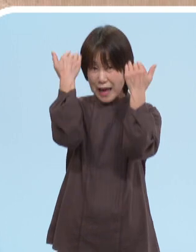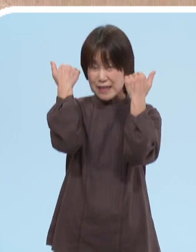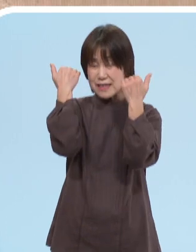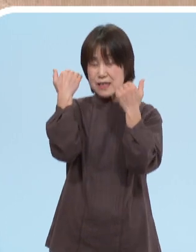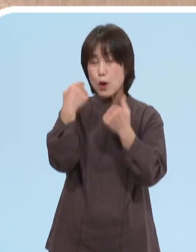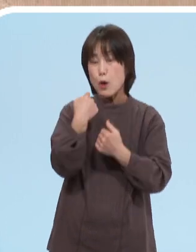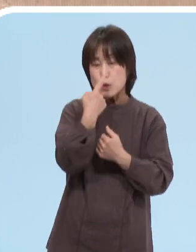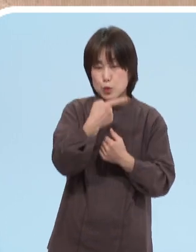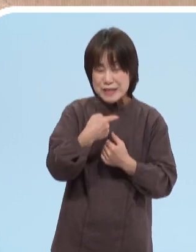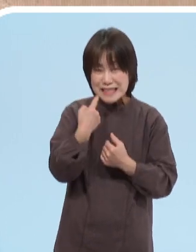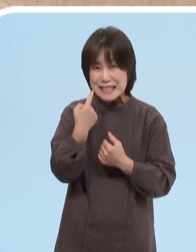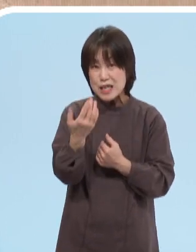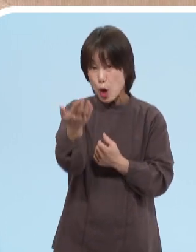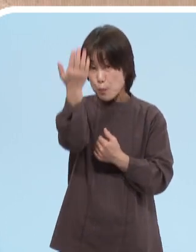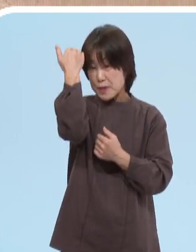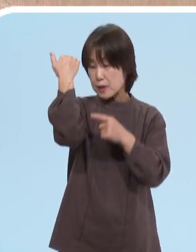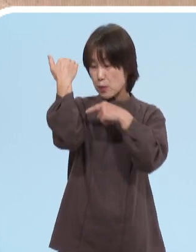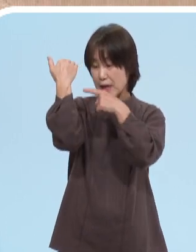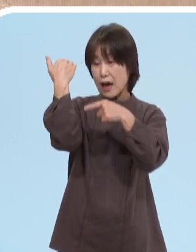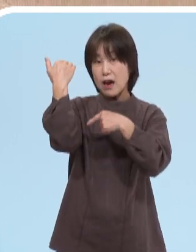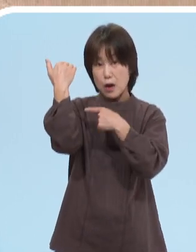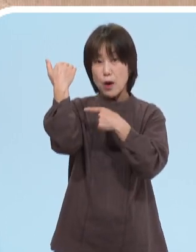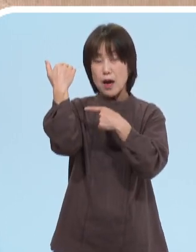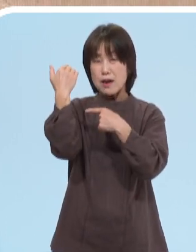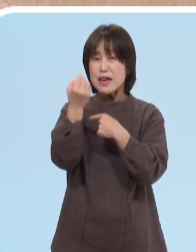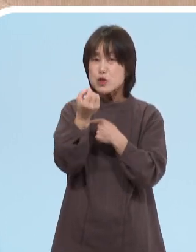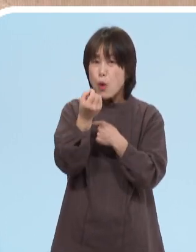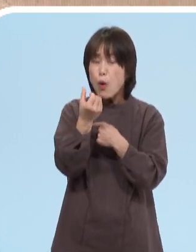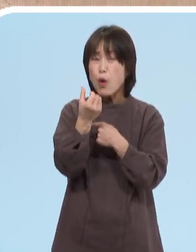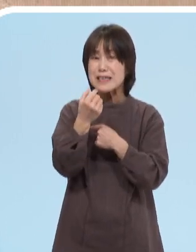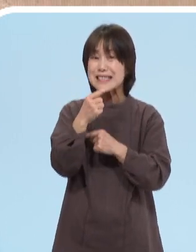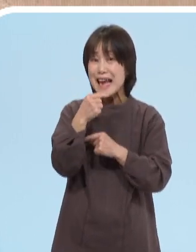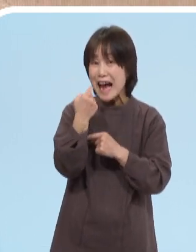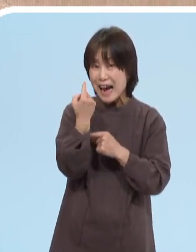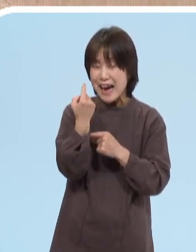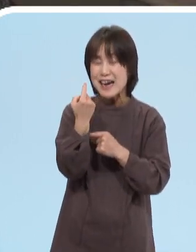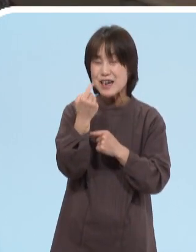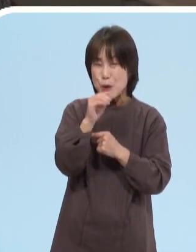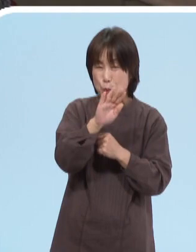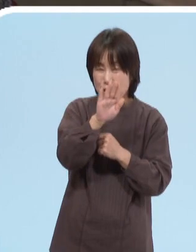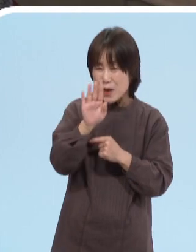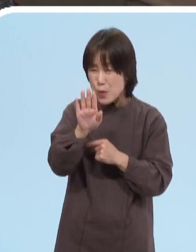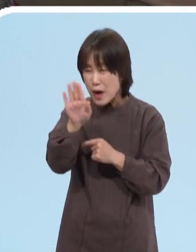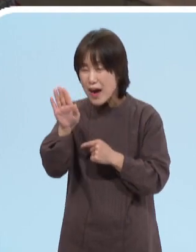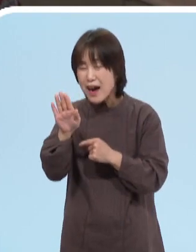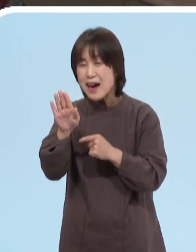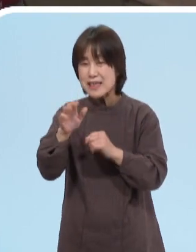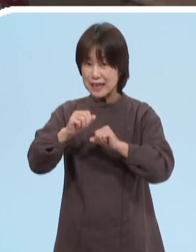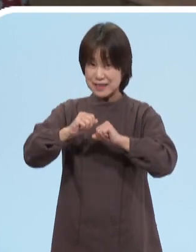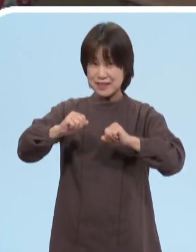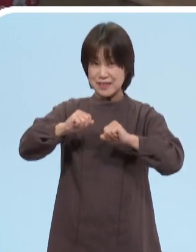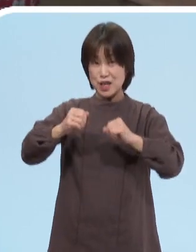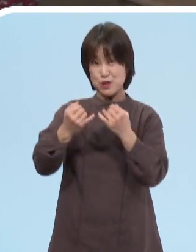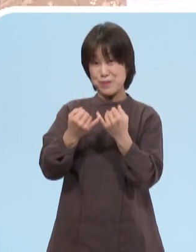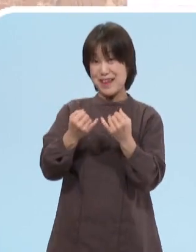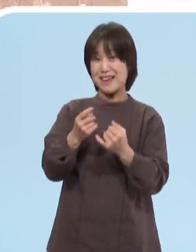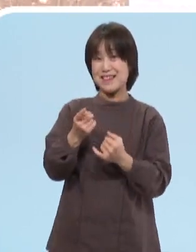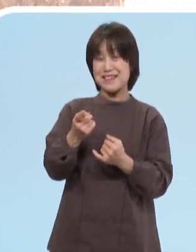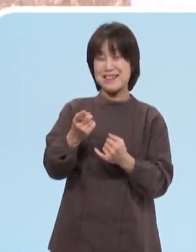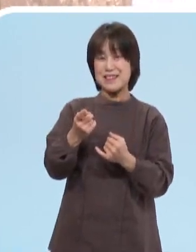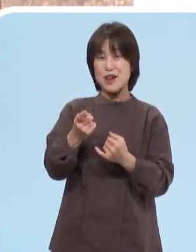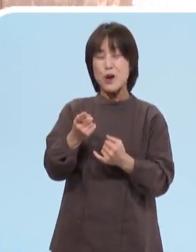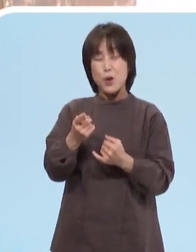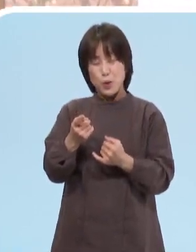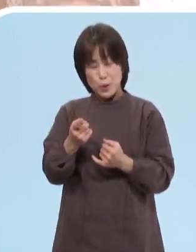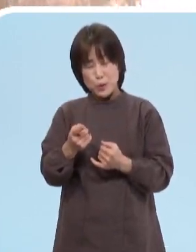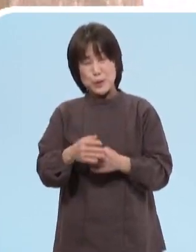ギの口元であったりこう耳の内側のあたりにうっすらとこう赤みを入れて、 はい、 ちょっとウサギの体温が伝わるような、 す